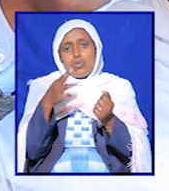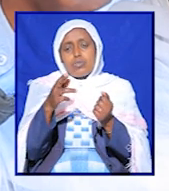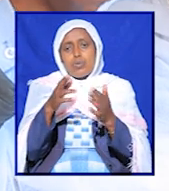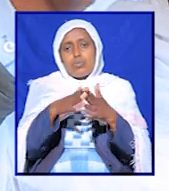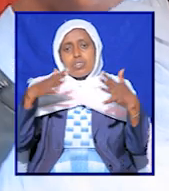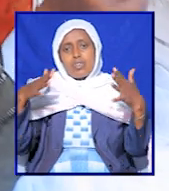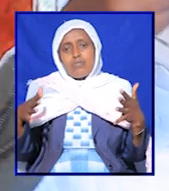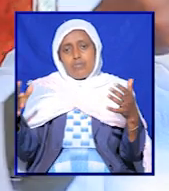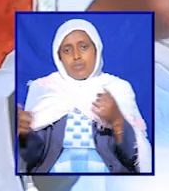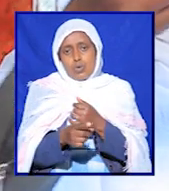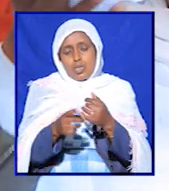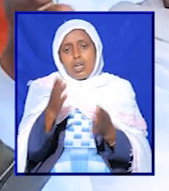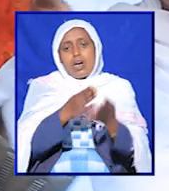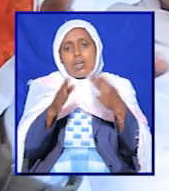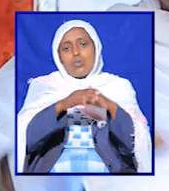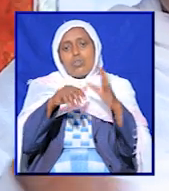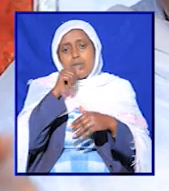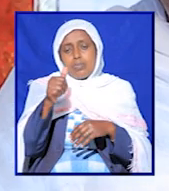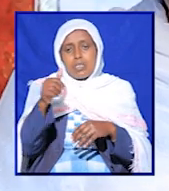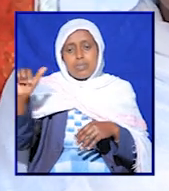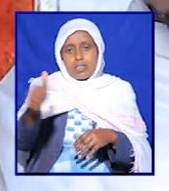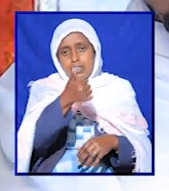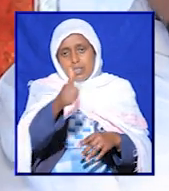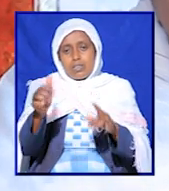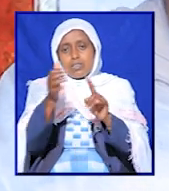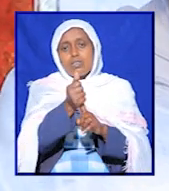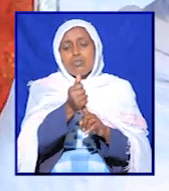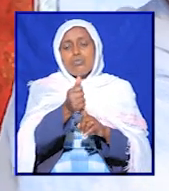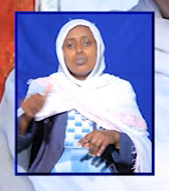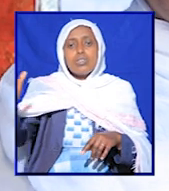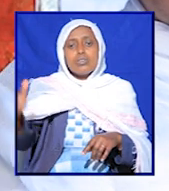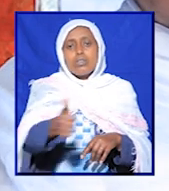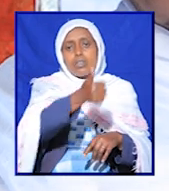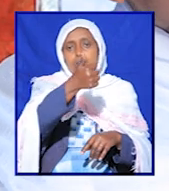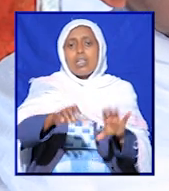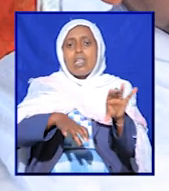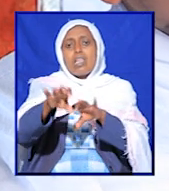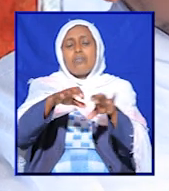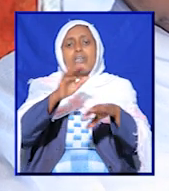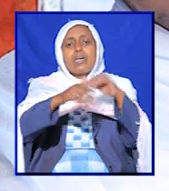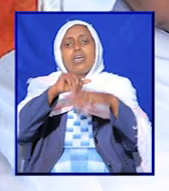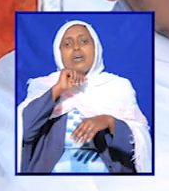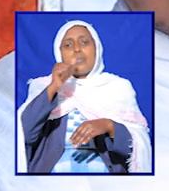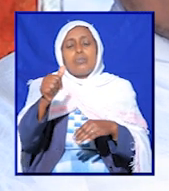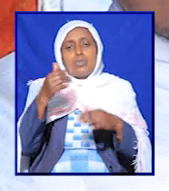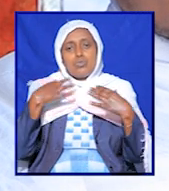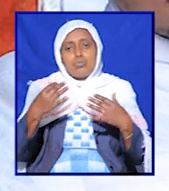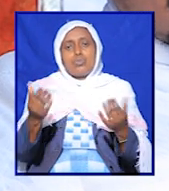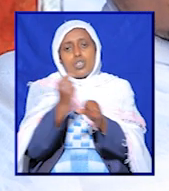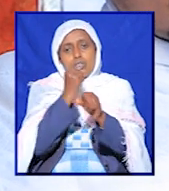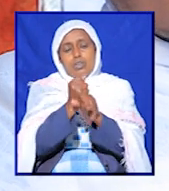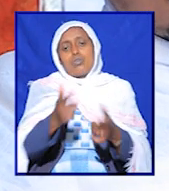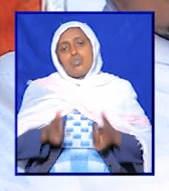የሚችል ምንም ለአገልግሎት ጽና ሲይዙ ጽናውን እንኳን ለማጠን የማይመቹ